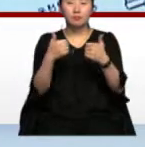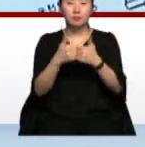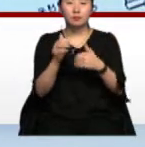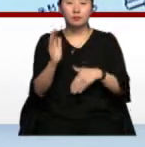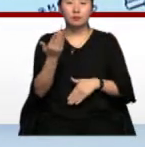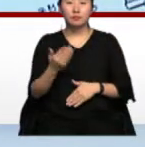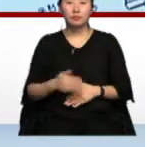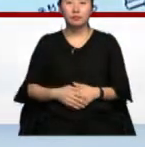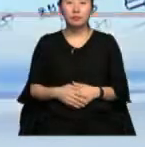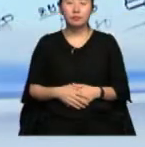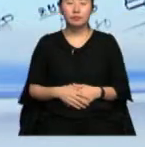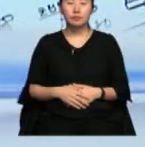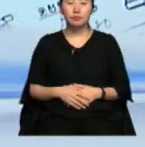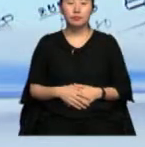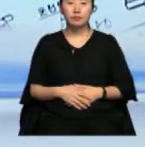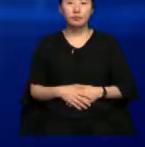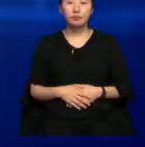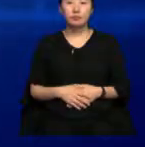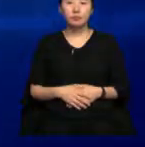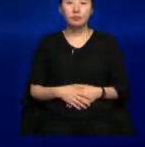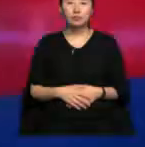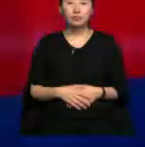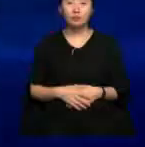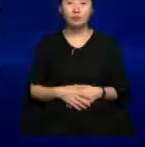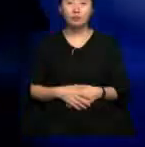전쟁입니다. 보도에 박영찬 기자입니다.